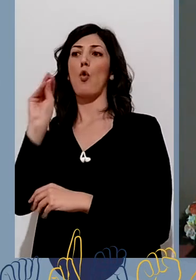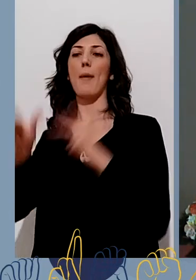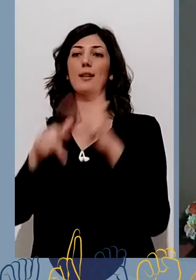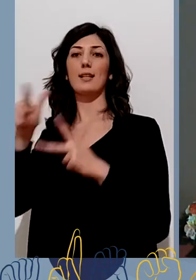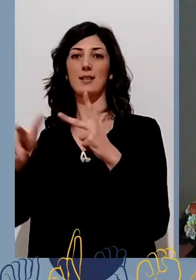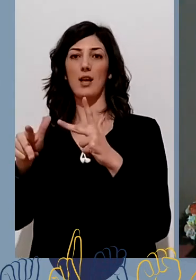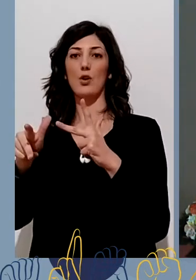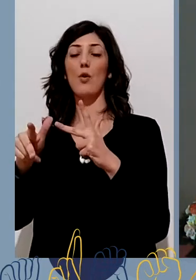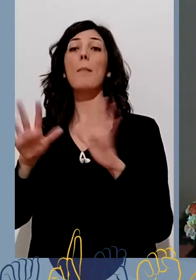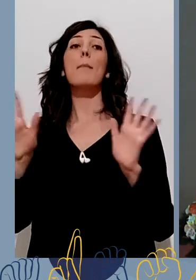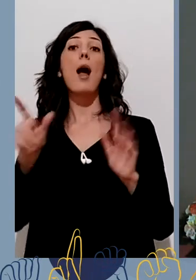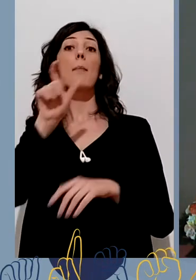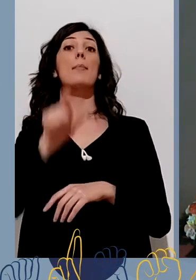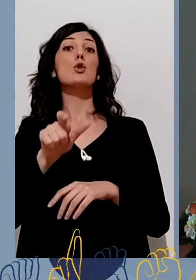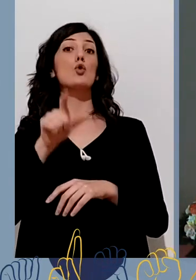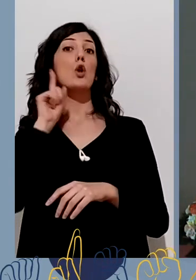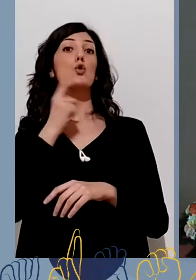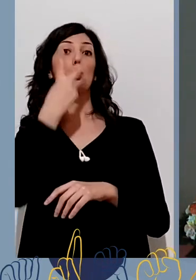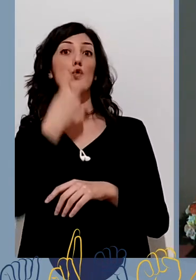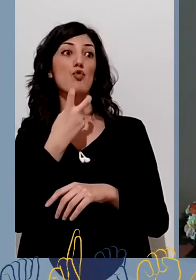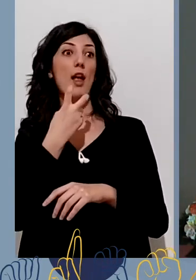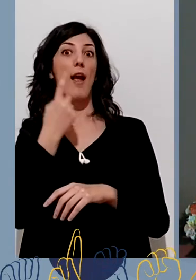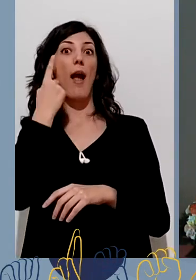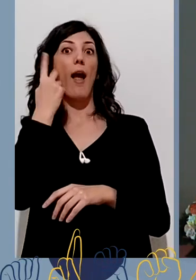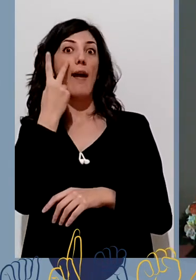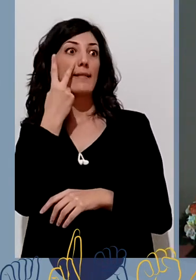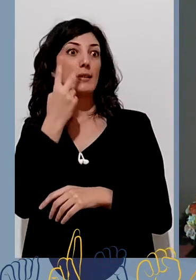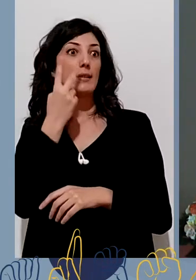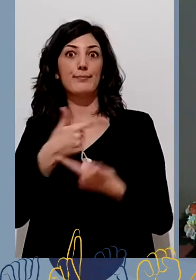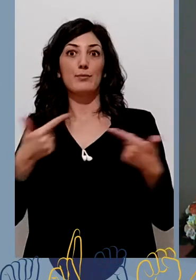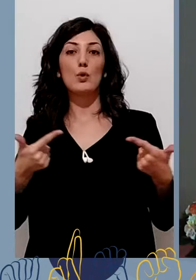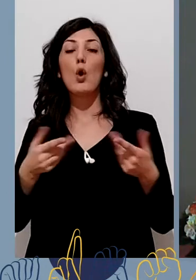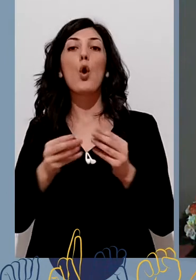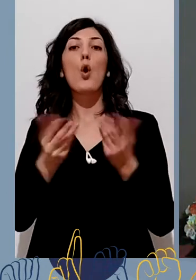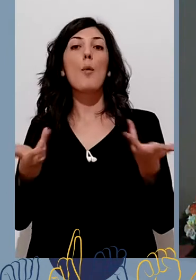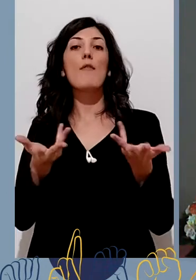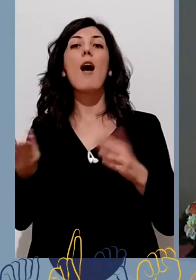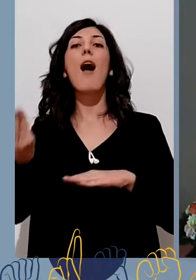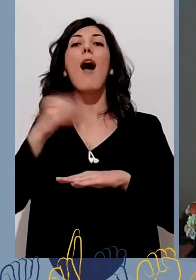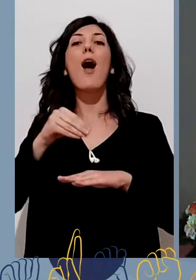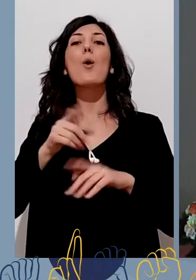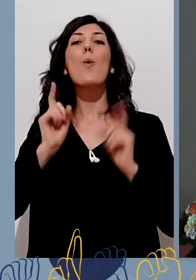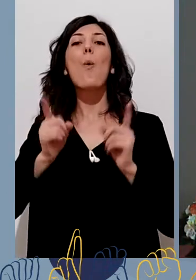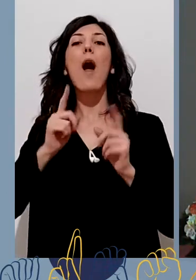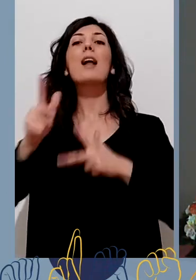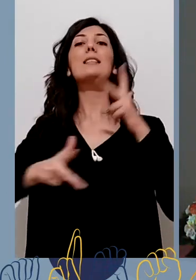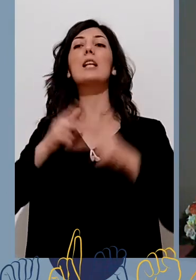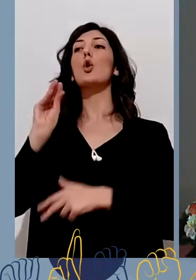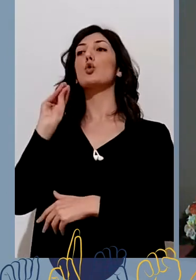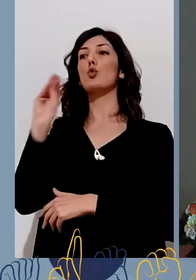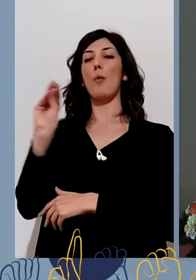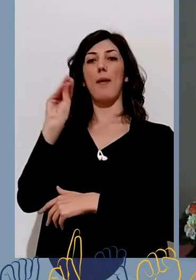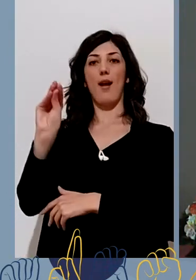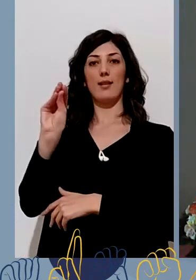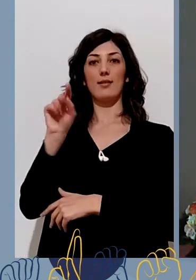residuo visivo, come posso fare? Devo aggiungere, per esempio, il segno di domanda. Ma questo è per farvi